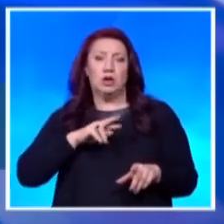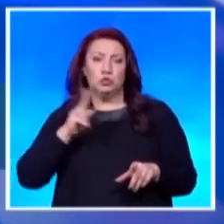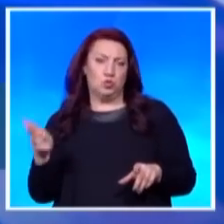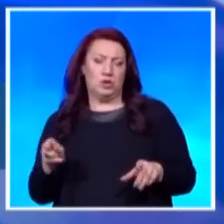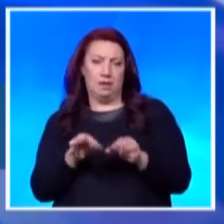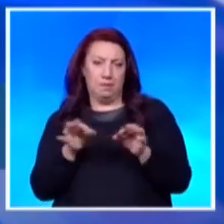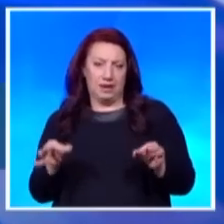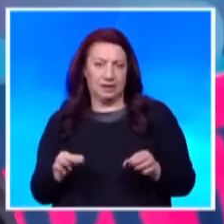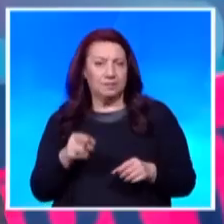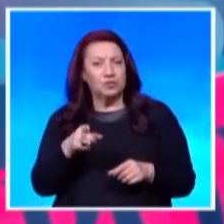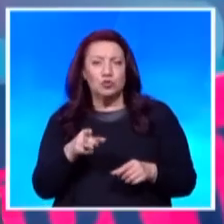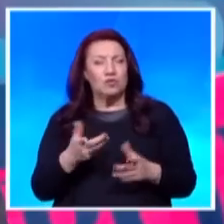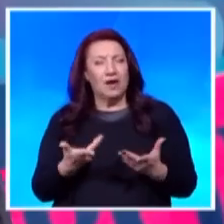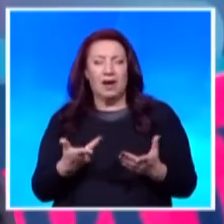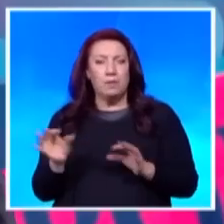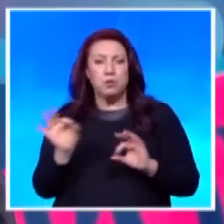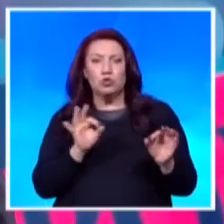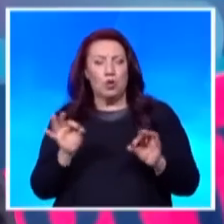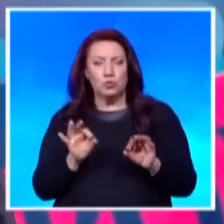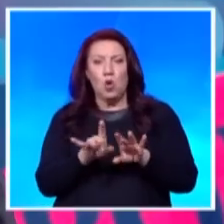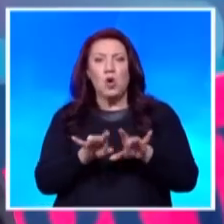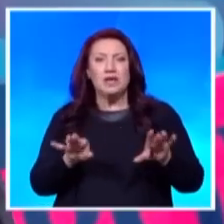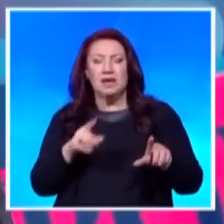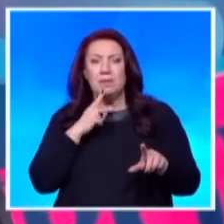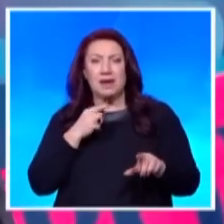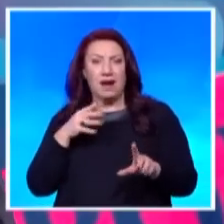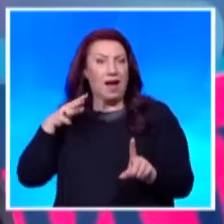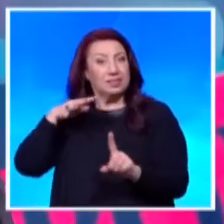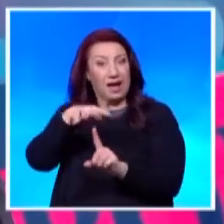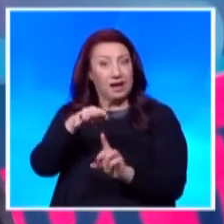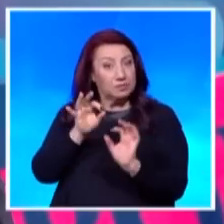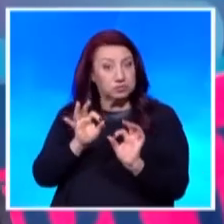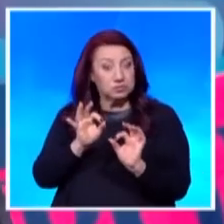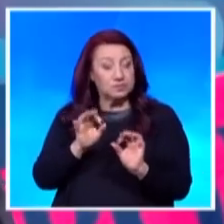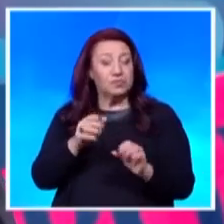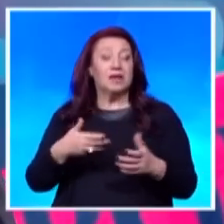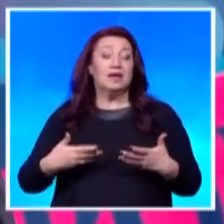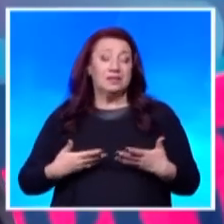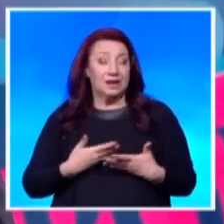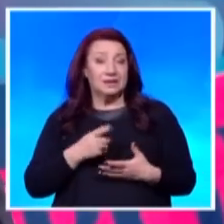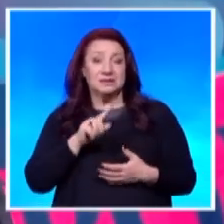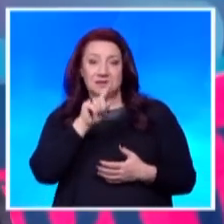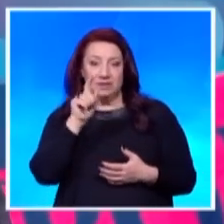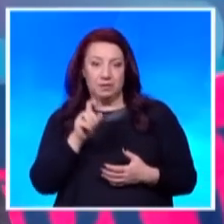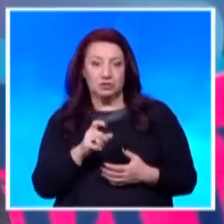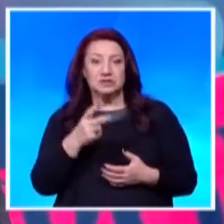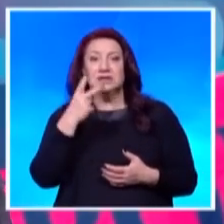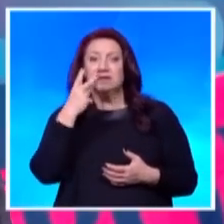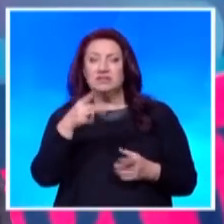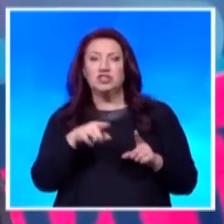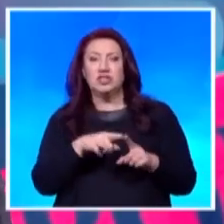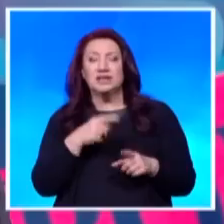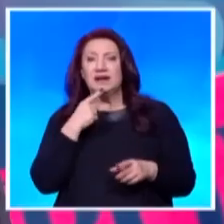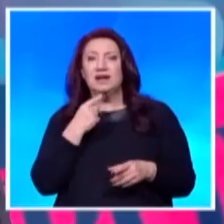му? Тук е интересен въпрос. Забелязахте ли пощенските кутии, на които